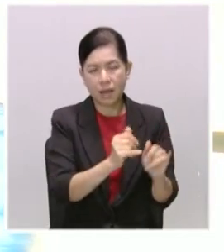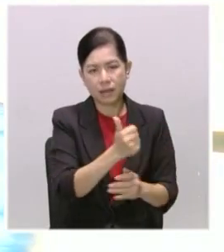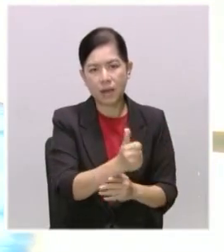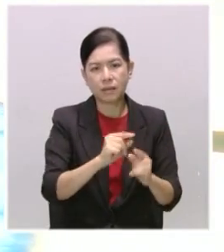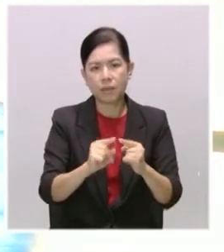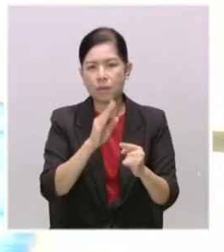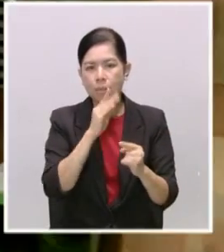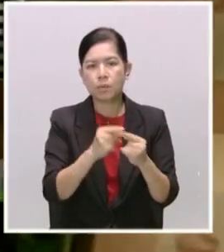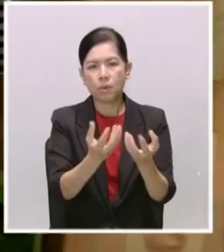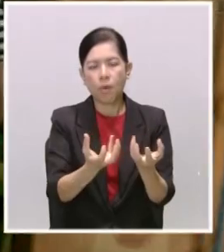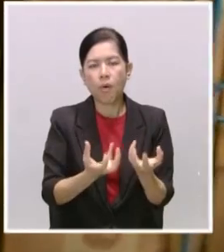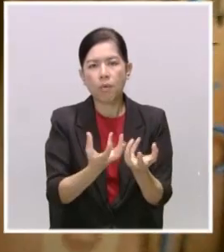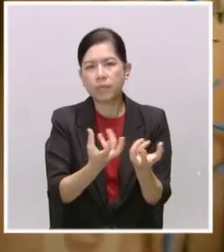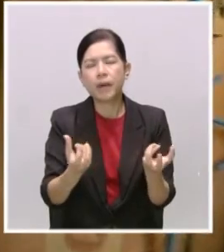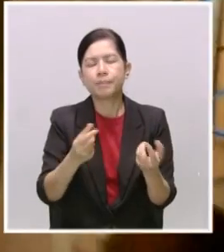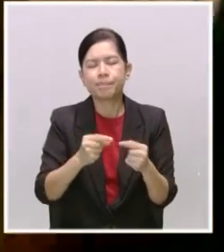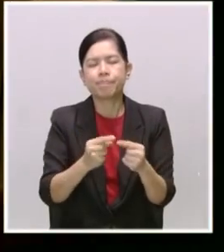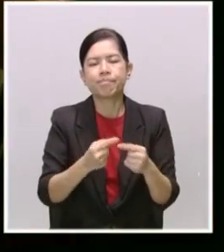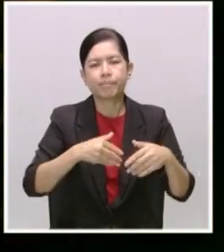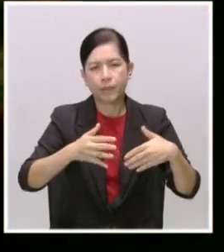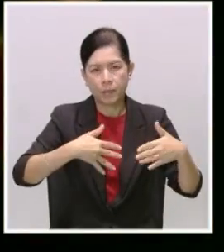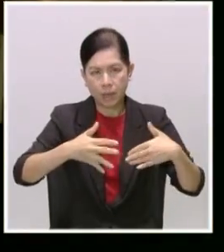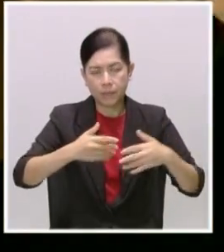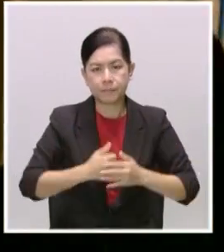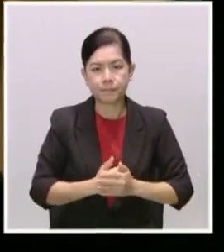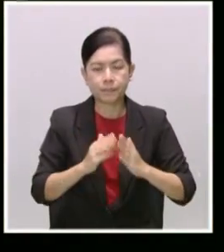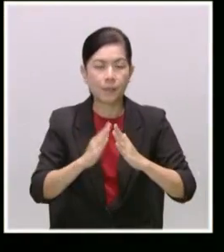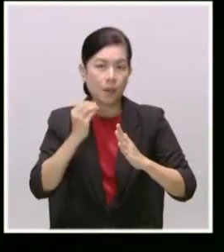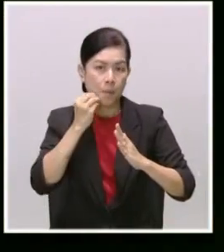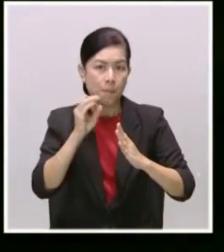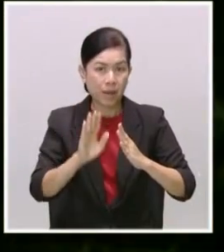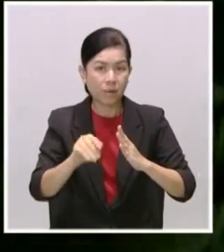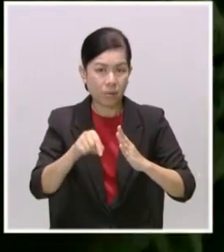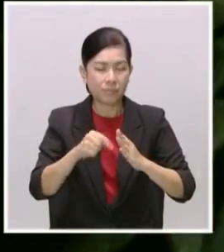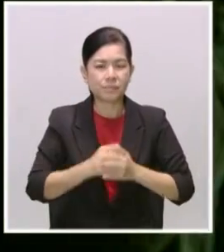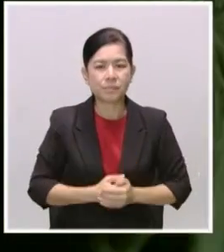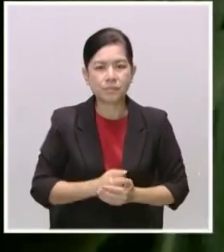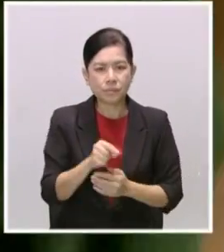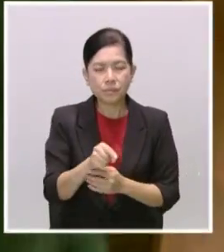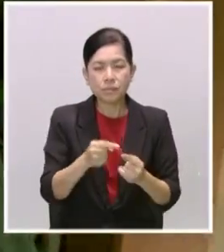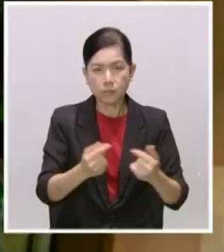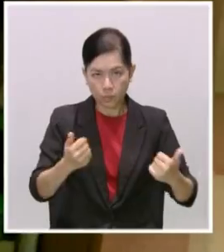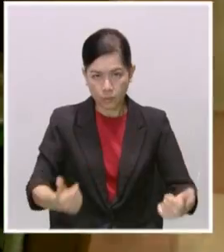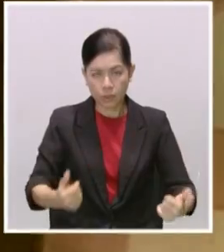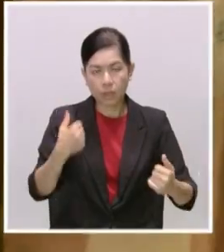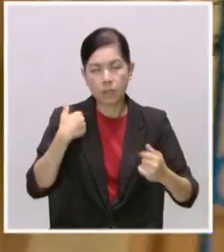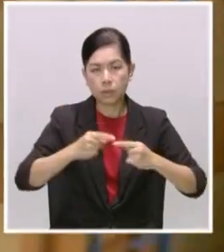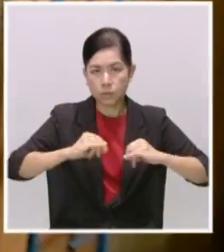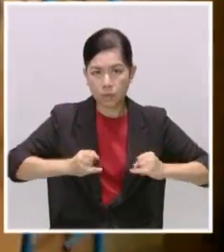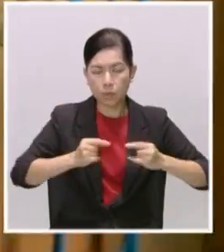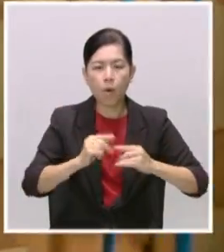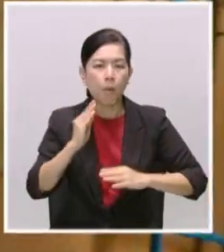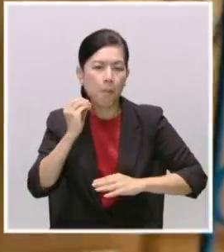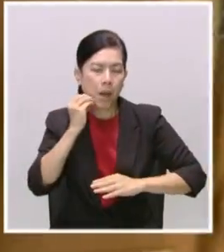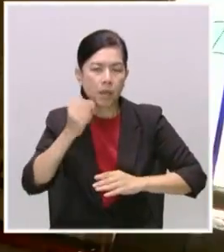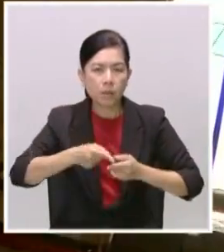เสียหายไม่เป็นไร ขณะที่บ้านเรือนของประชาชนอีกหนึ่งหลังในวันนี้เจ้าของบ้านเดินทางเข้ามาเพื่อทำความสะอาดแต่ระดับน้ำยังค